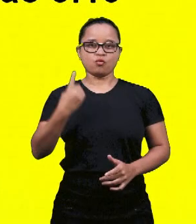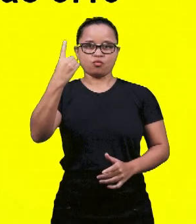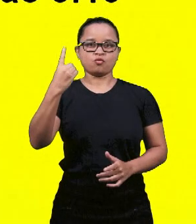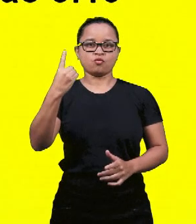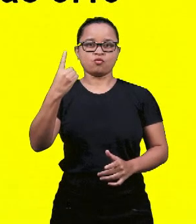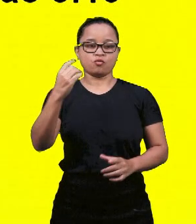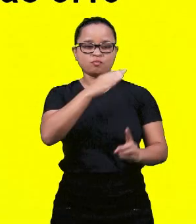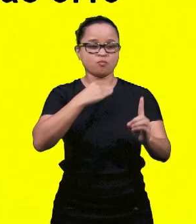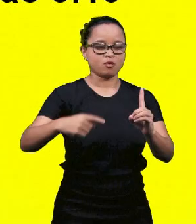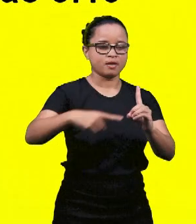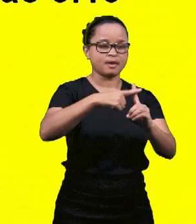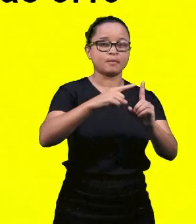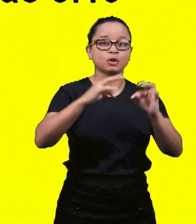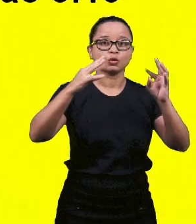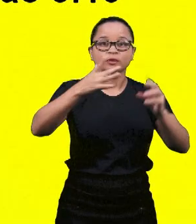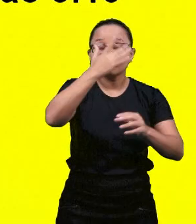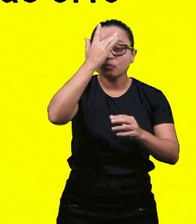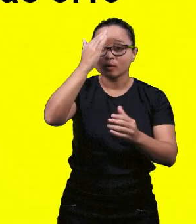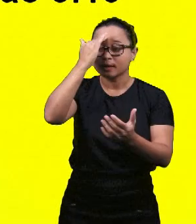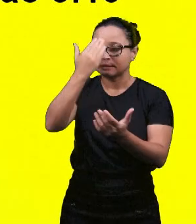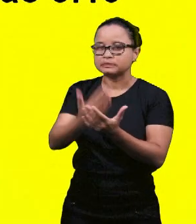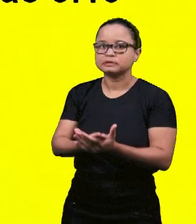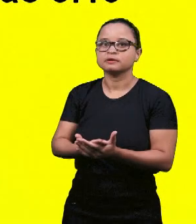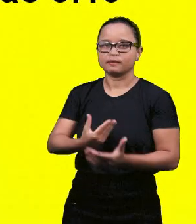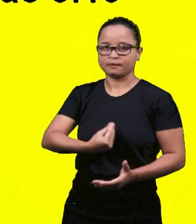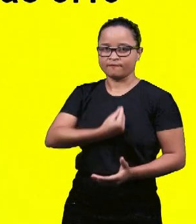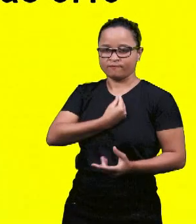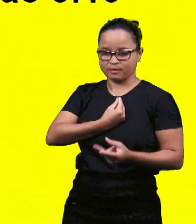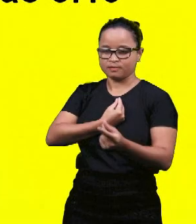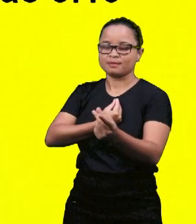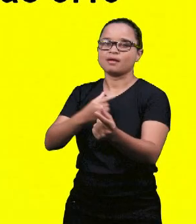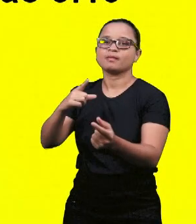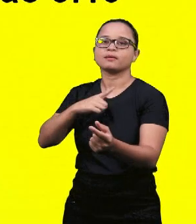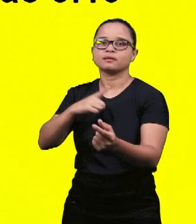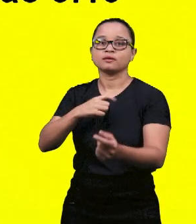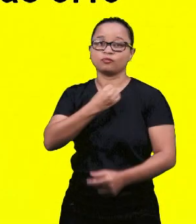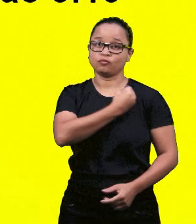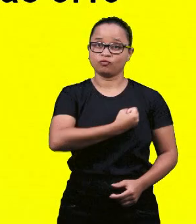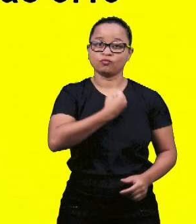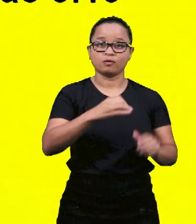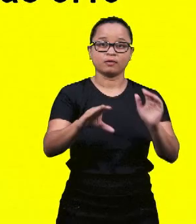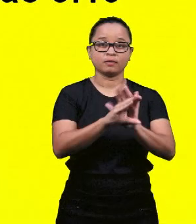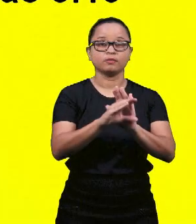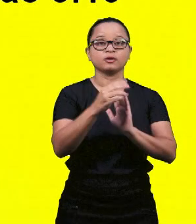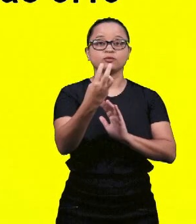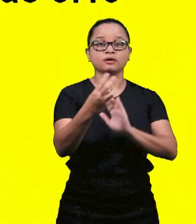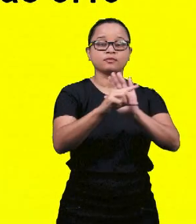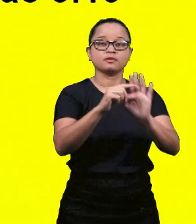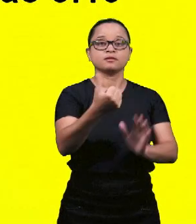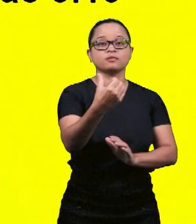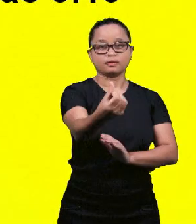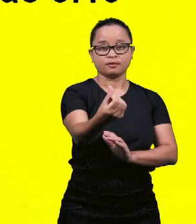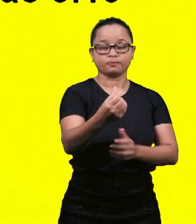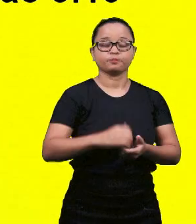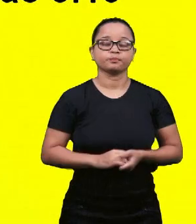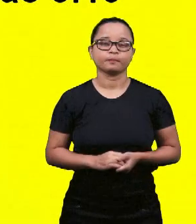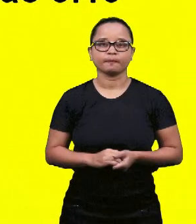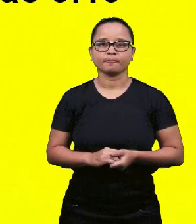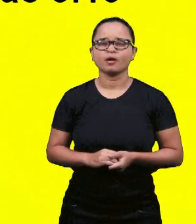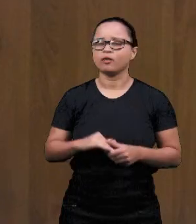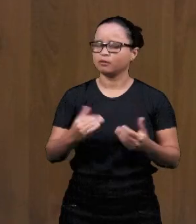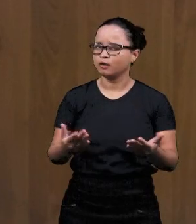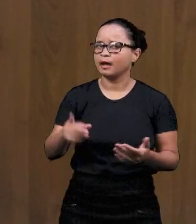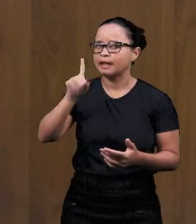croient en lui ne meurent point, mais qu'il ait la vie éternelle. Jean 3, 16. Dieu a créé l'homme